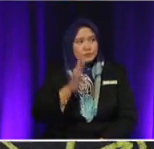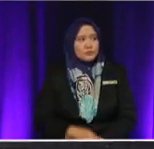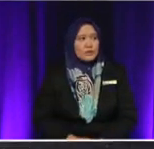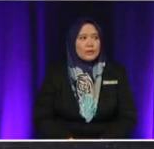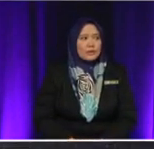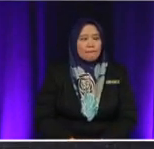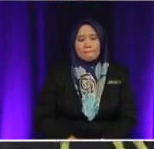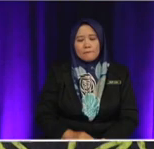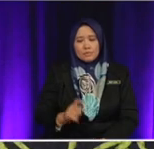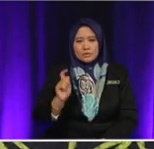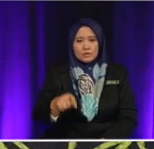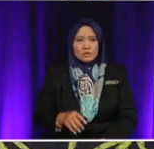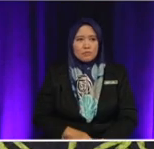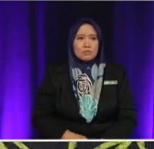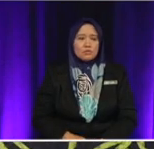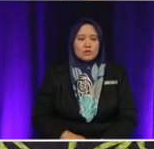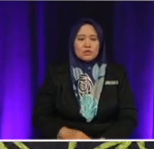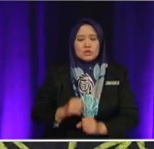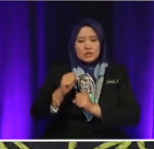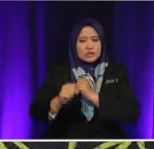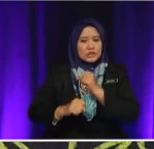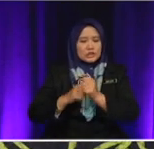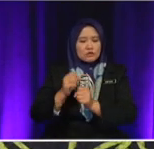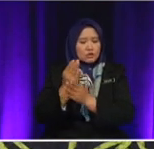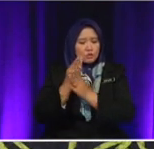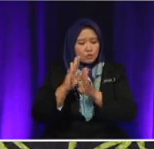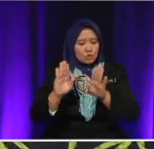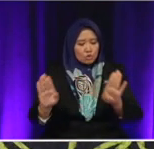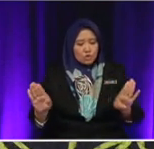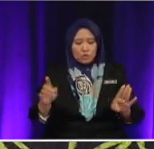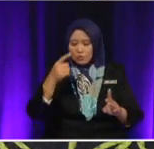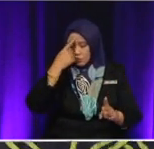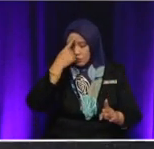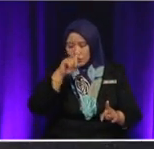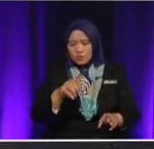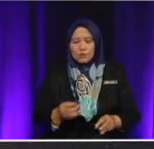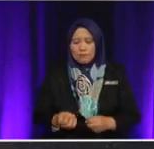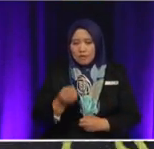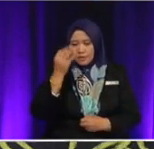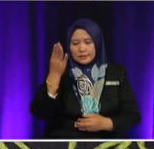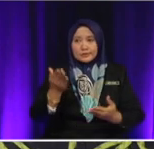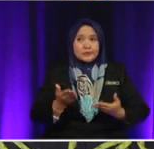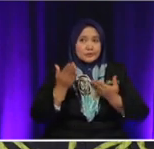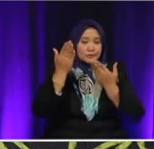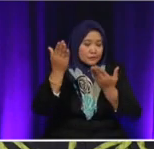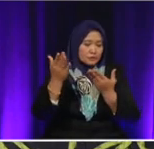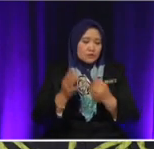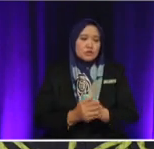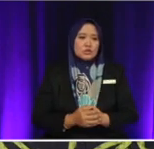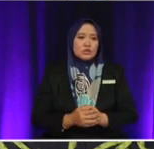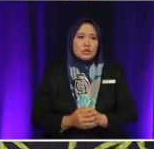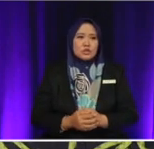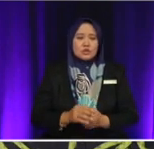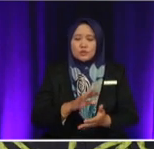dalam menerima sesuatu idea atau pendapat. Usahawan memerlukan kemahiran ini untuk